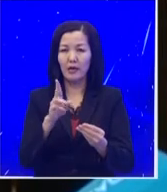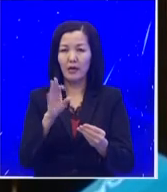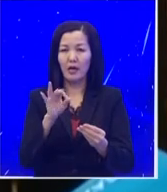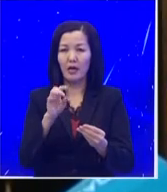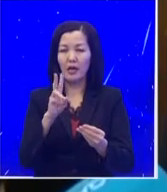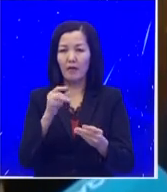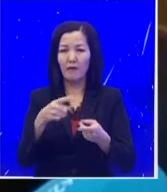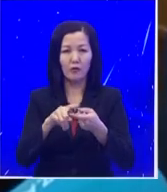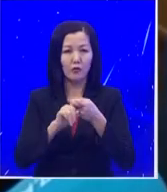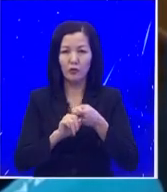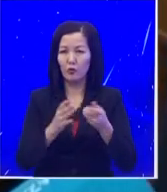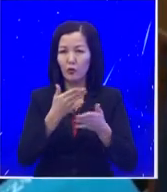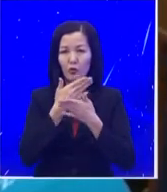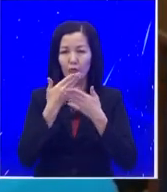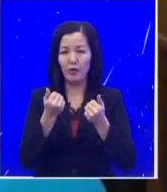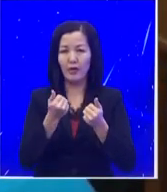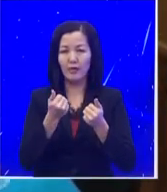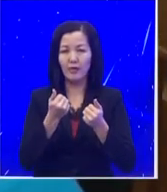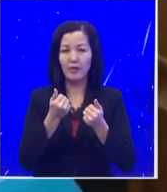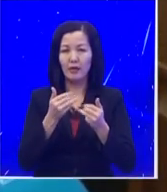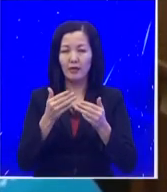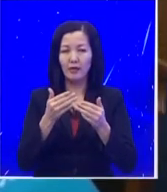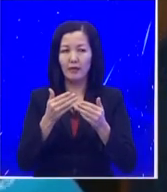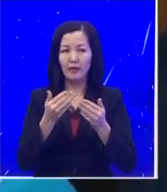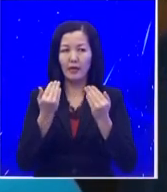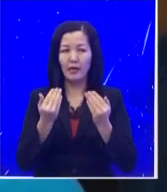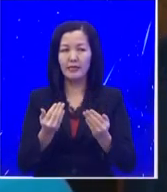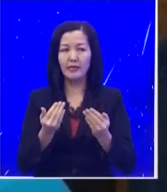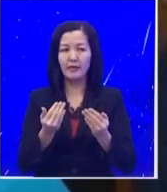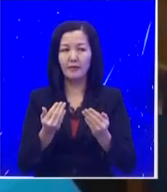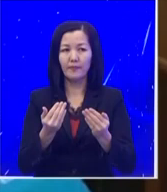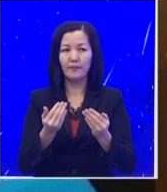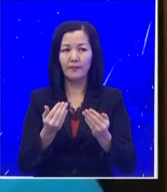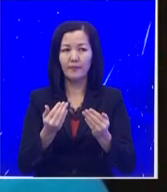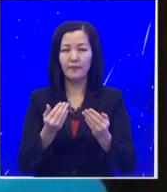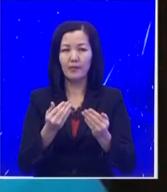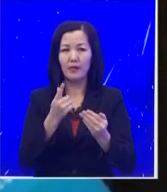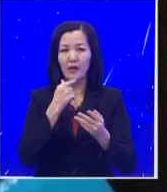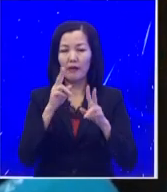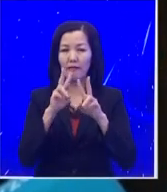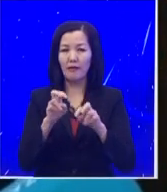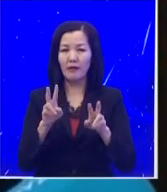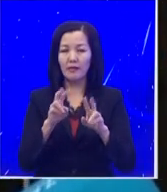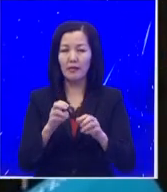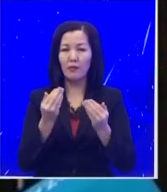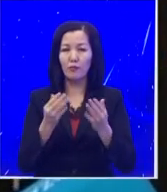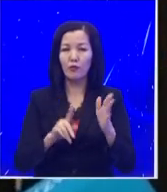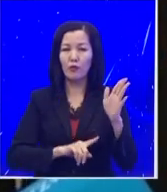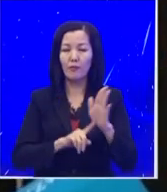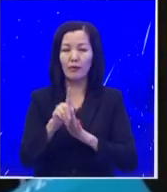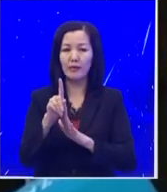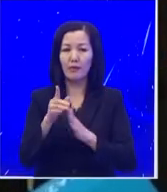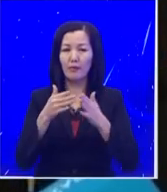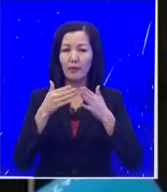коронавируспен жұқтырылмаған. Оған лайнерлері өткізген тесттер көрсетілді. Ал енді бүгіннен бастап